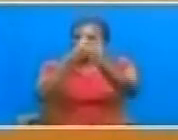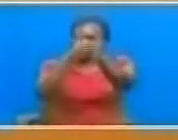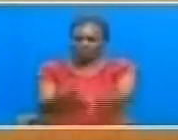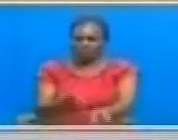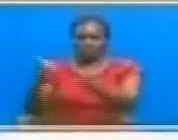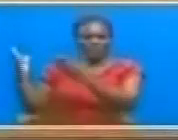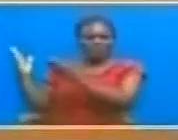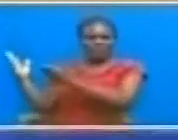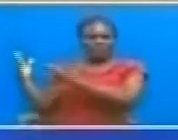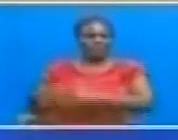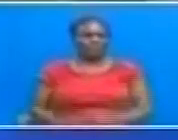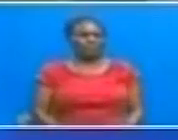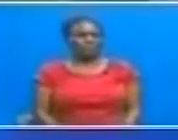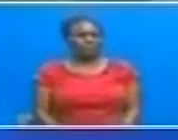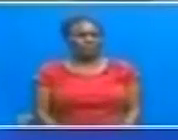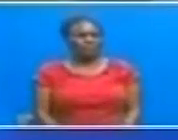yake.